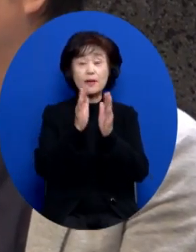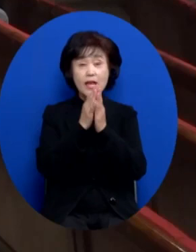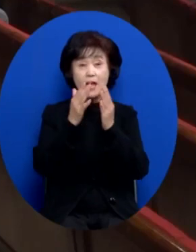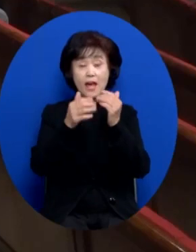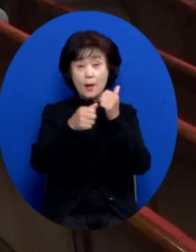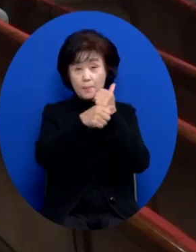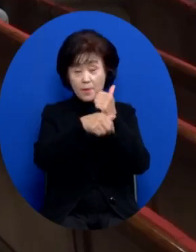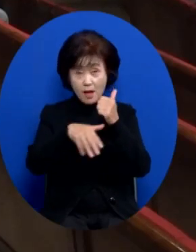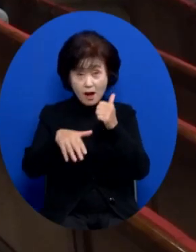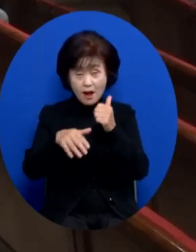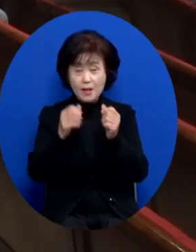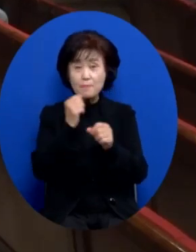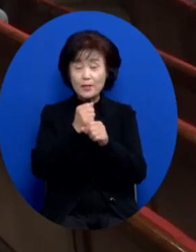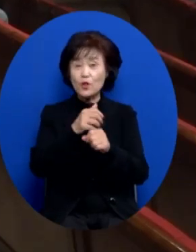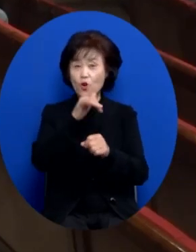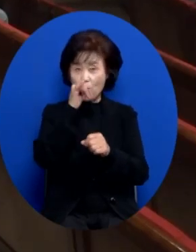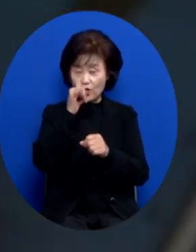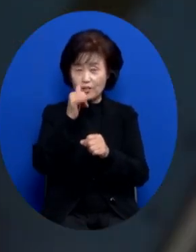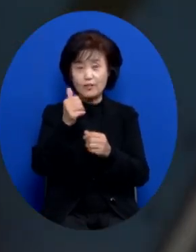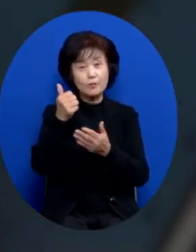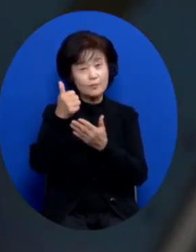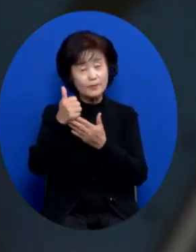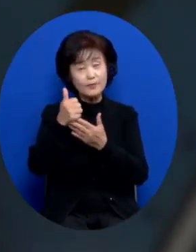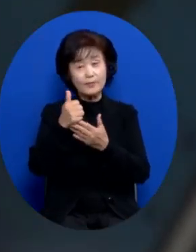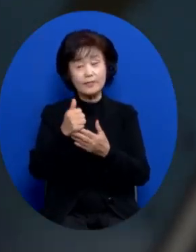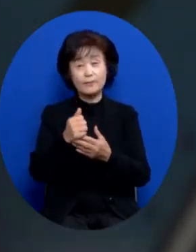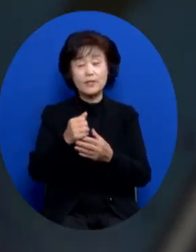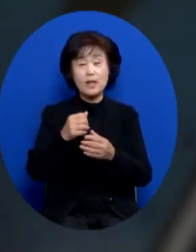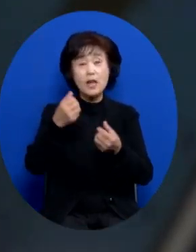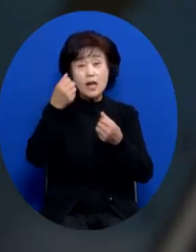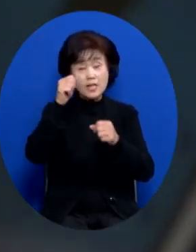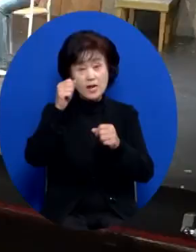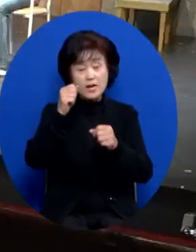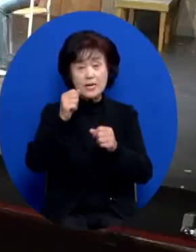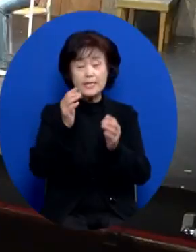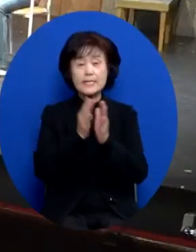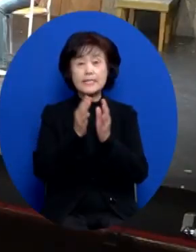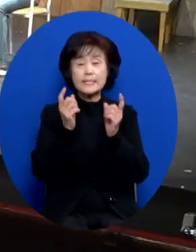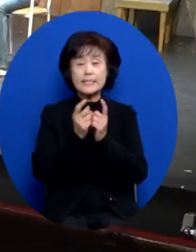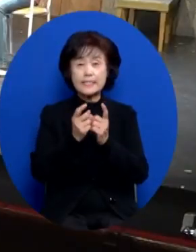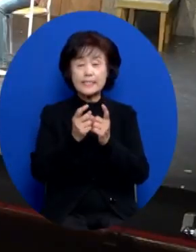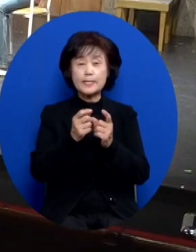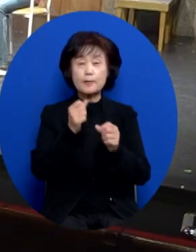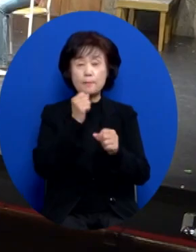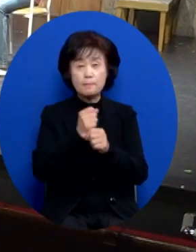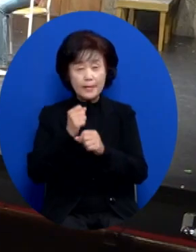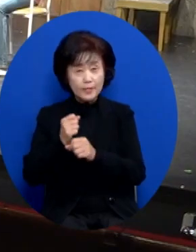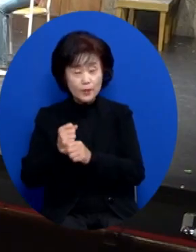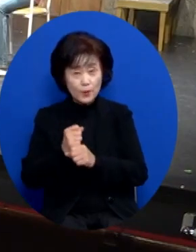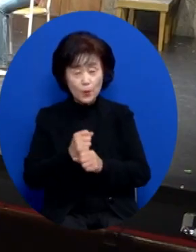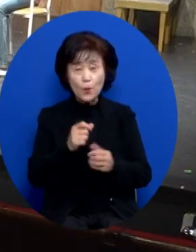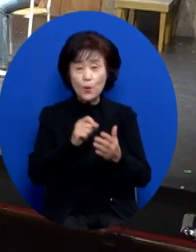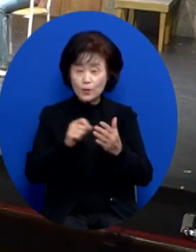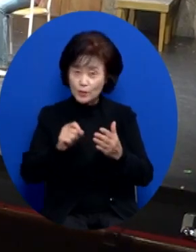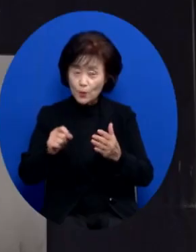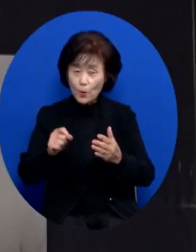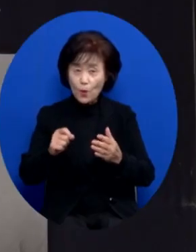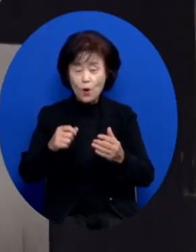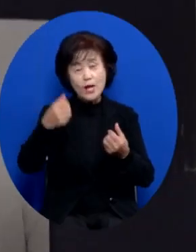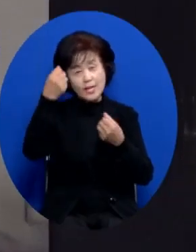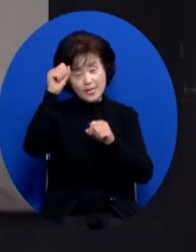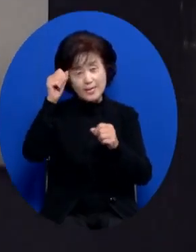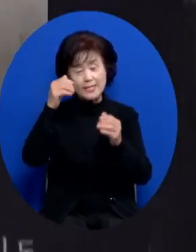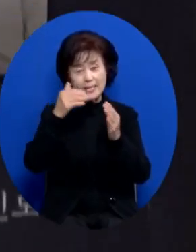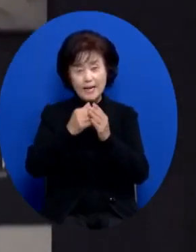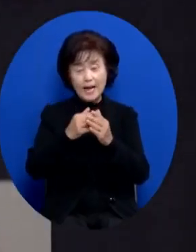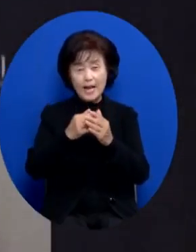작가는 이용도 목사도 연극을 사랑해 직접 쓰고 지휘하며 연기까지 도맡아 했다고 전했습니다.